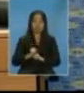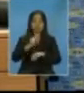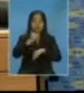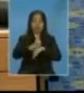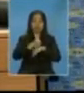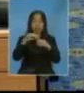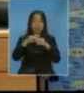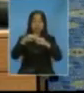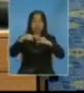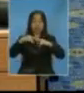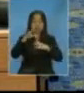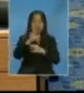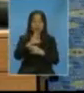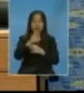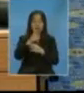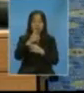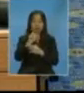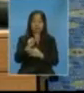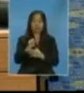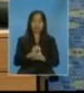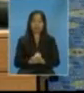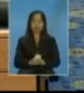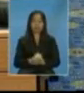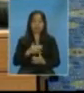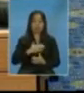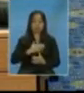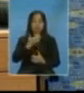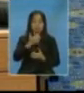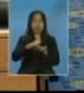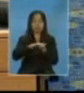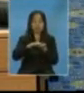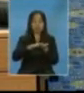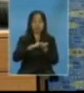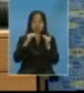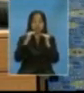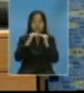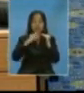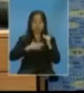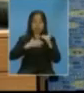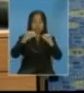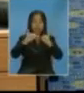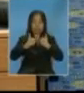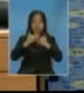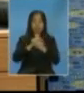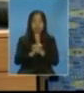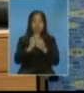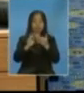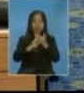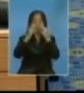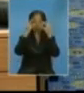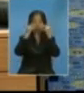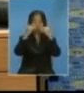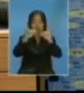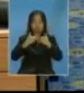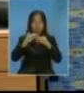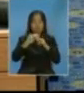ายค้านในสภาผู้แทนราษฎรก็ต้องขออนุญาตใช้สิทธิ์พาดพิงที่ท่านรองนายกพาดพิงถึงกระผมบ้